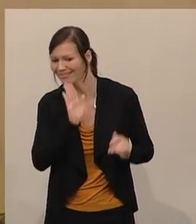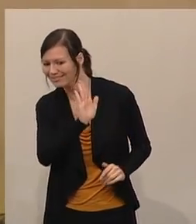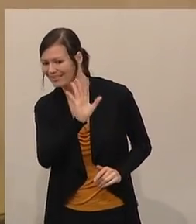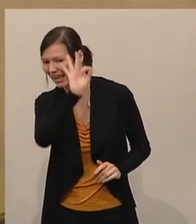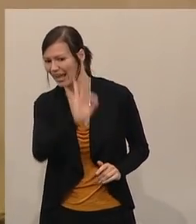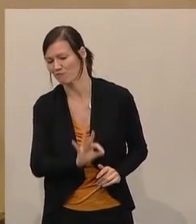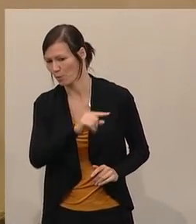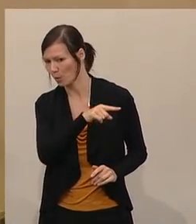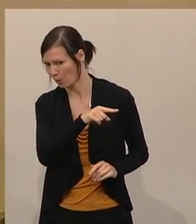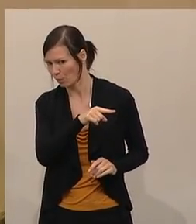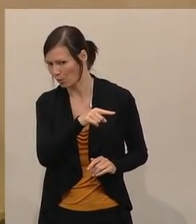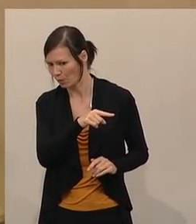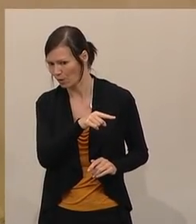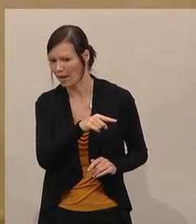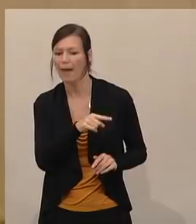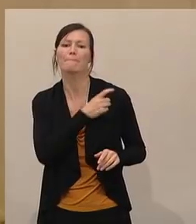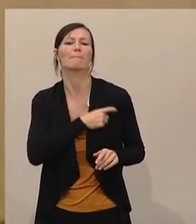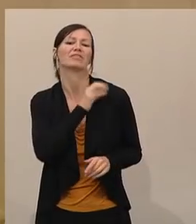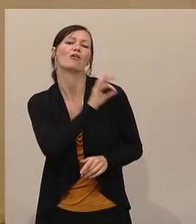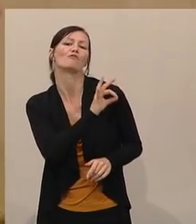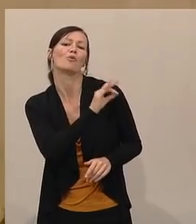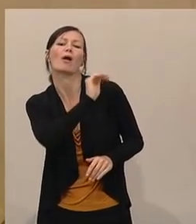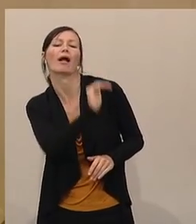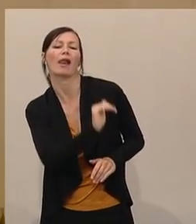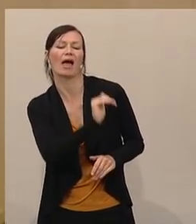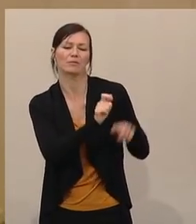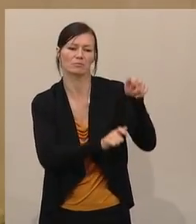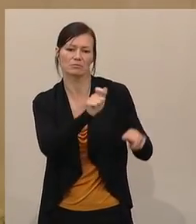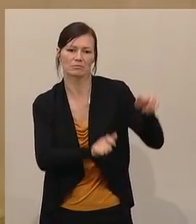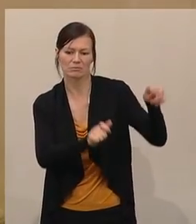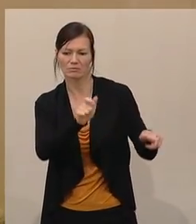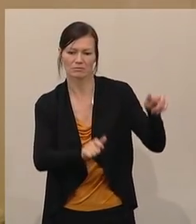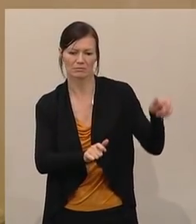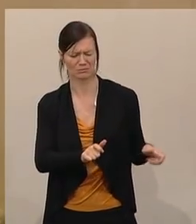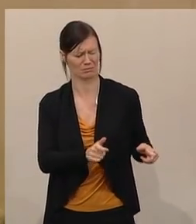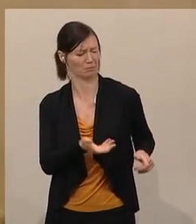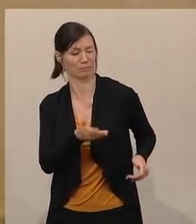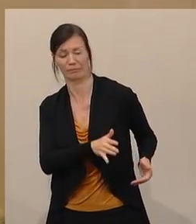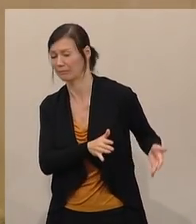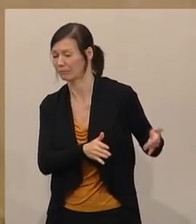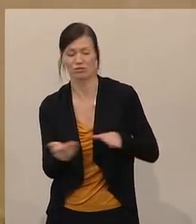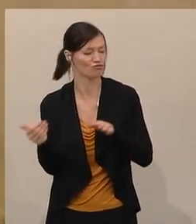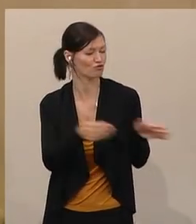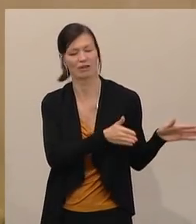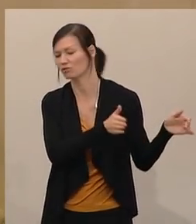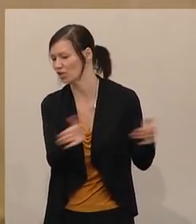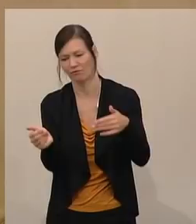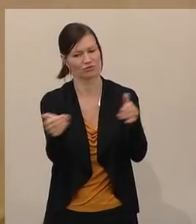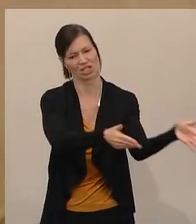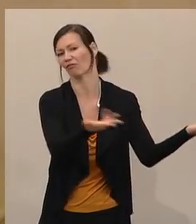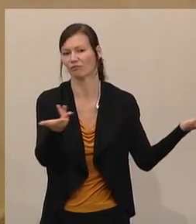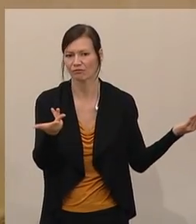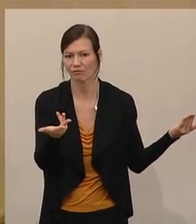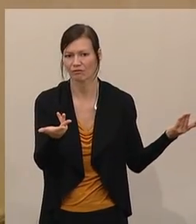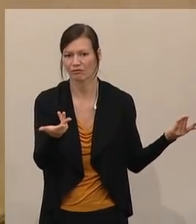die sogenannte Partei des kleinen Mannes, produziert ja einen Unfall und Einzelfall nach dem anderen. Was allerdings eh niemanden wundert,